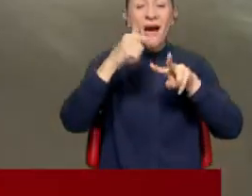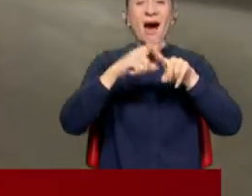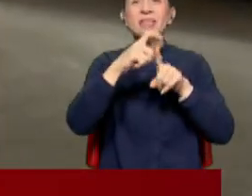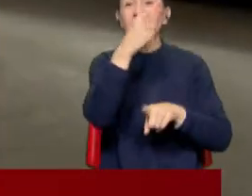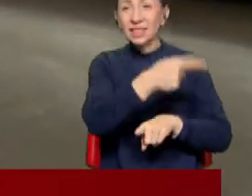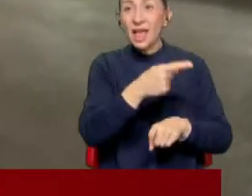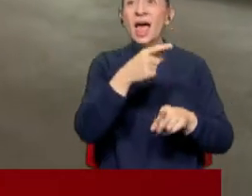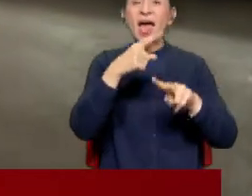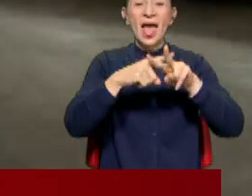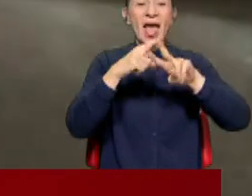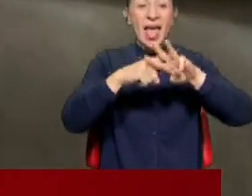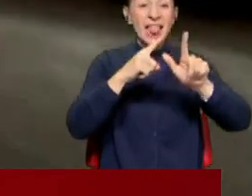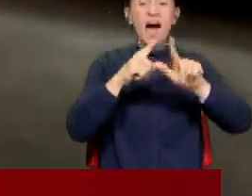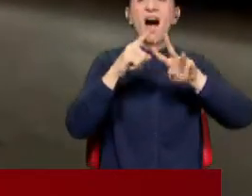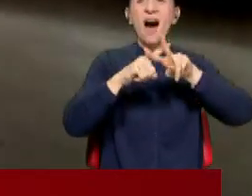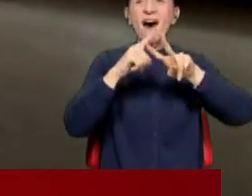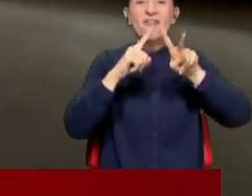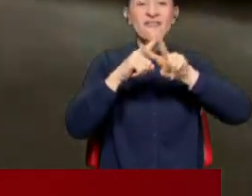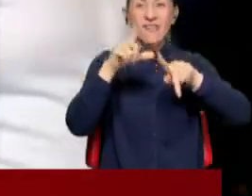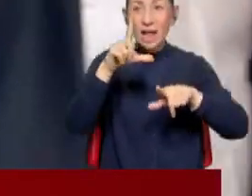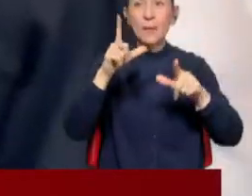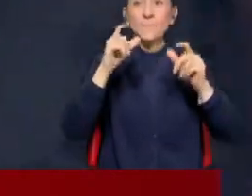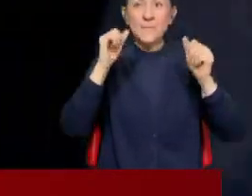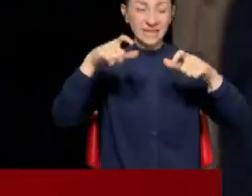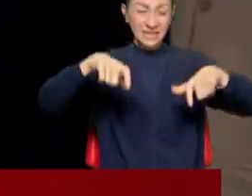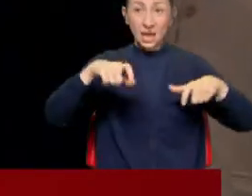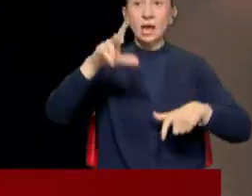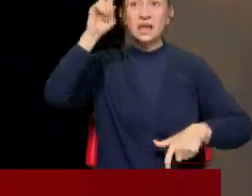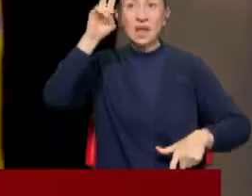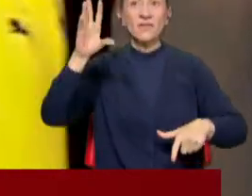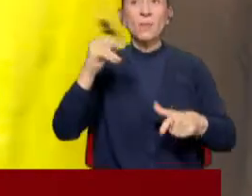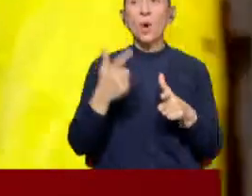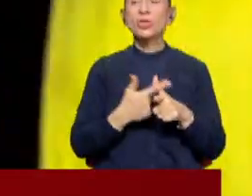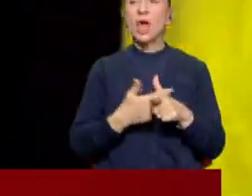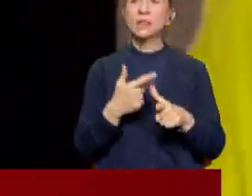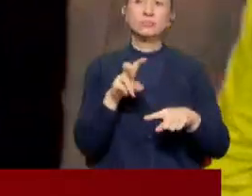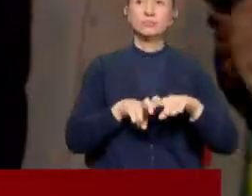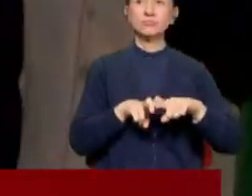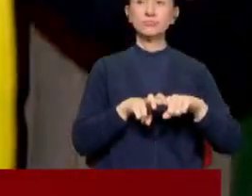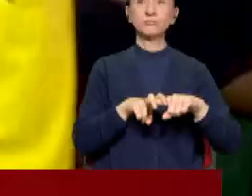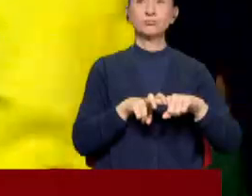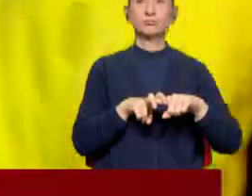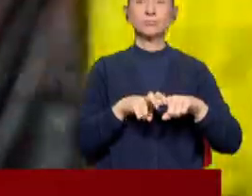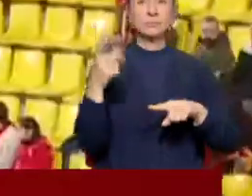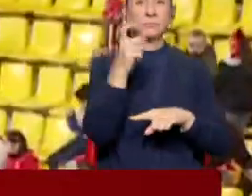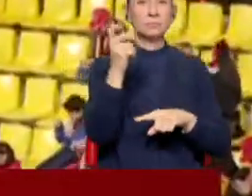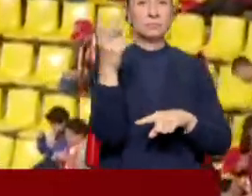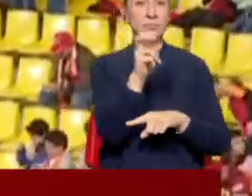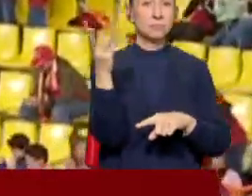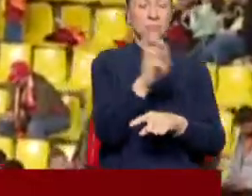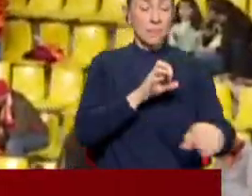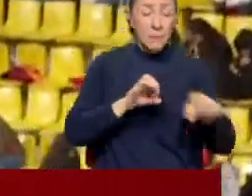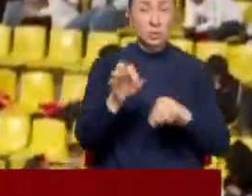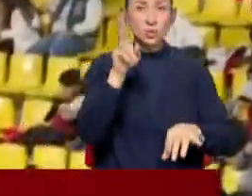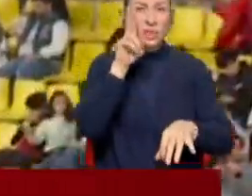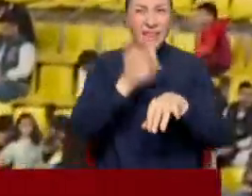Riyad'daki El Aval Park Stadı'na ilerlerken Galatasaray ve Fenerbahçe otellerinden ayrılmadı. Aylardır planlanan, son